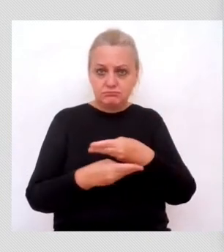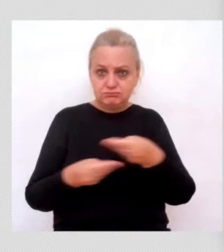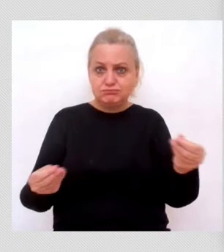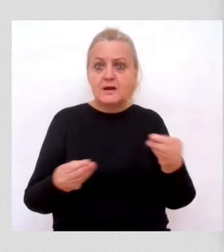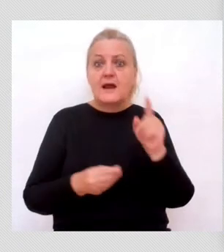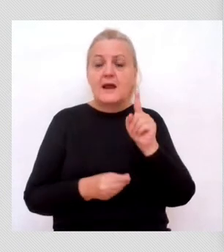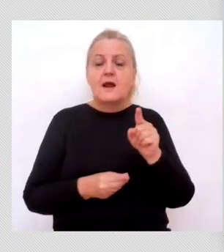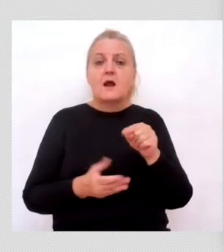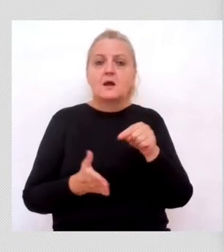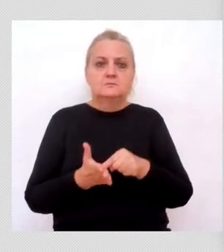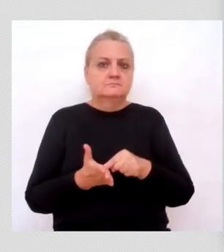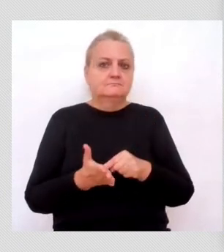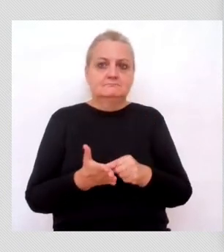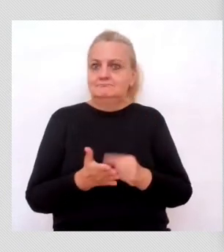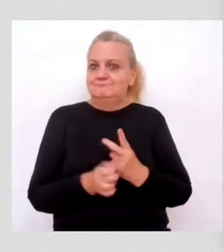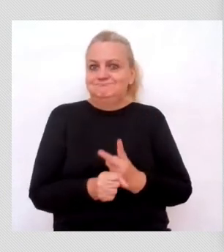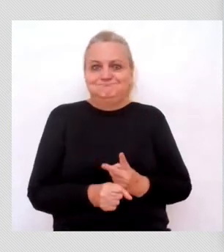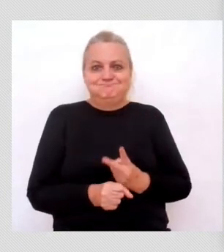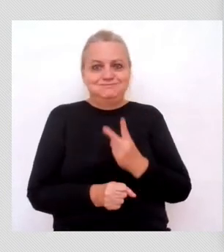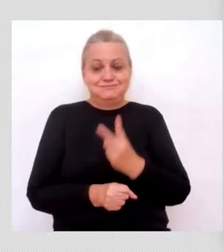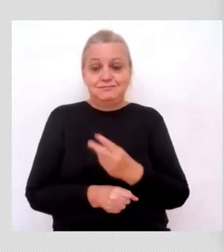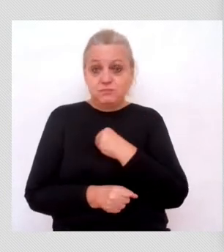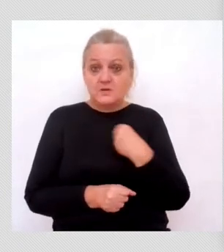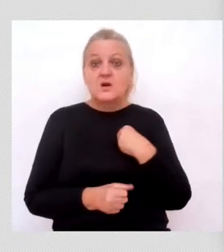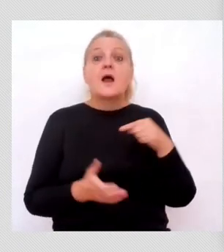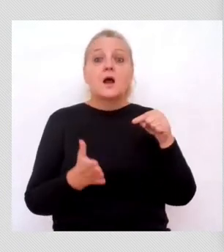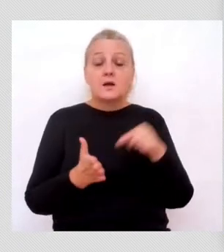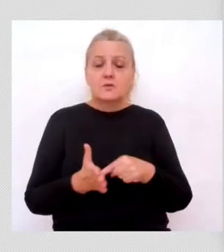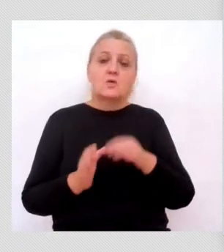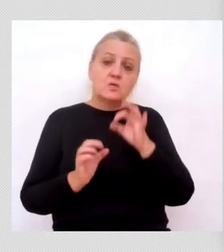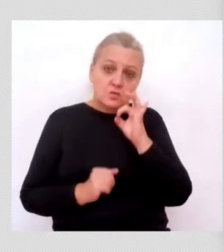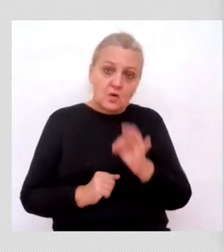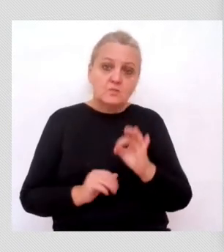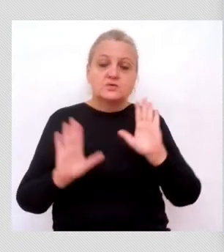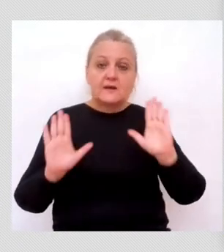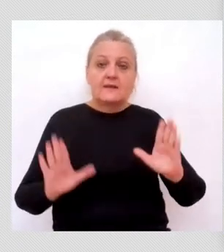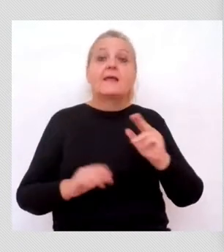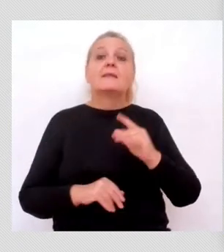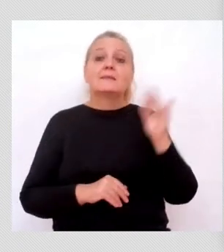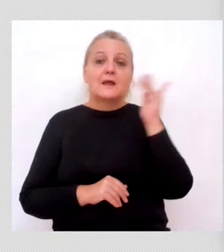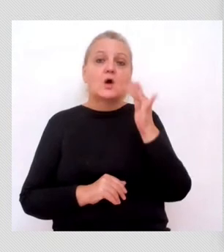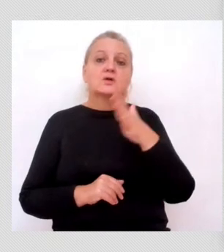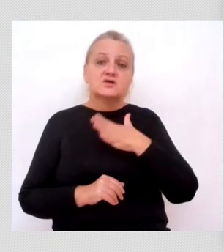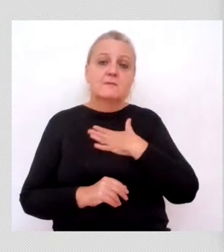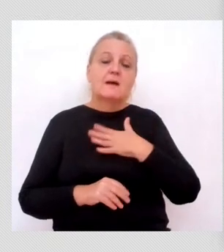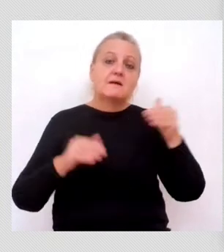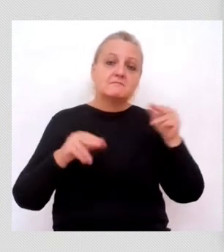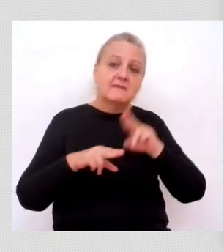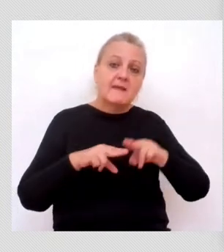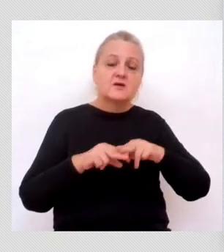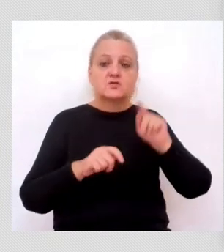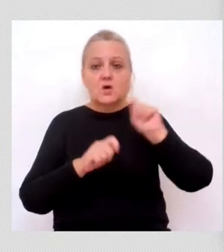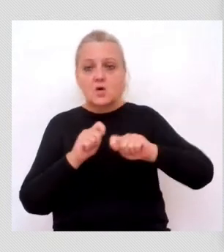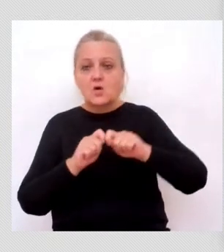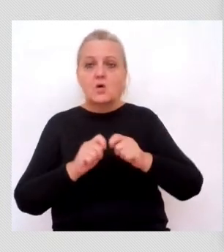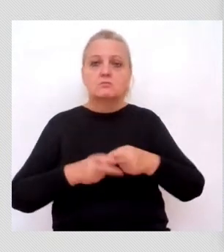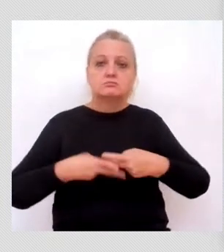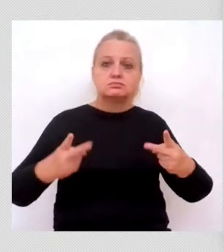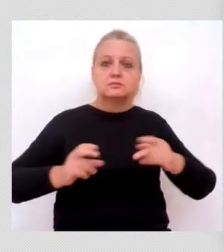jest przywalające. I z jednej strony to dobrze, bo teoretycznie mamy instrumenty, żeby kontrolować tą